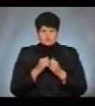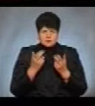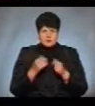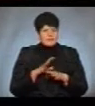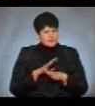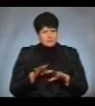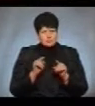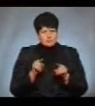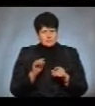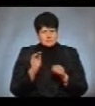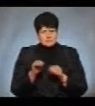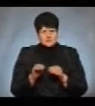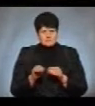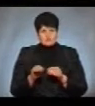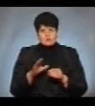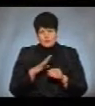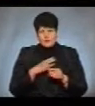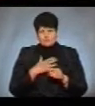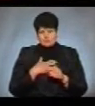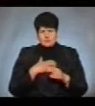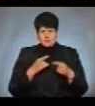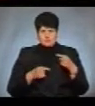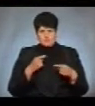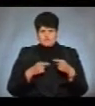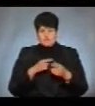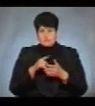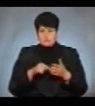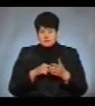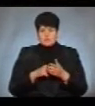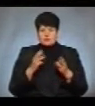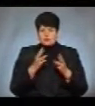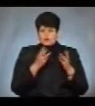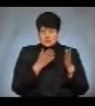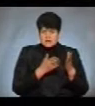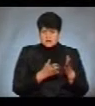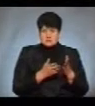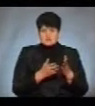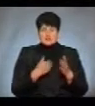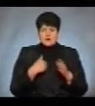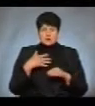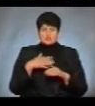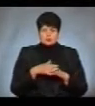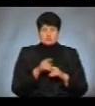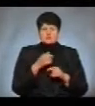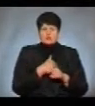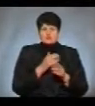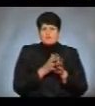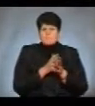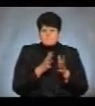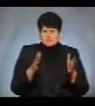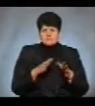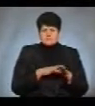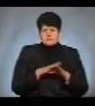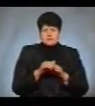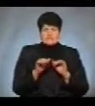будемо ставити якісь... Інколи в нас виникають якісь дискусійні питання, тому що пожежники, я розумію, що хочуть максимально здійснити